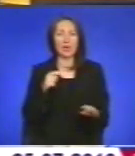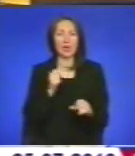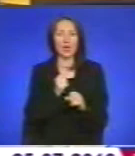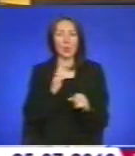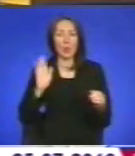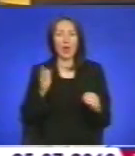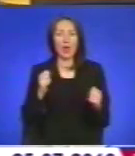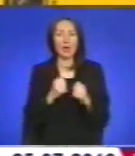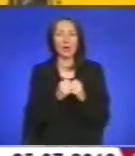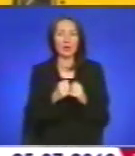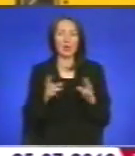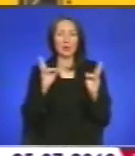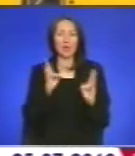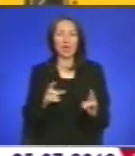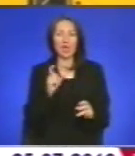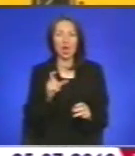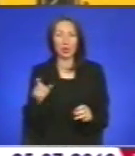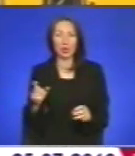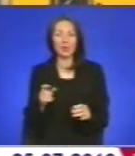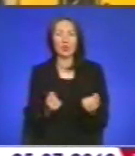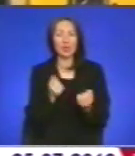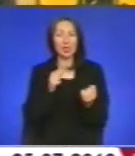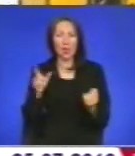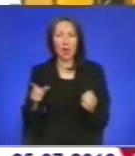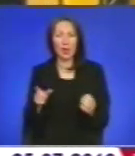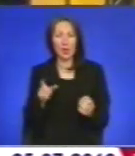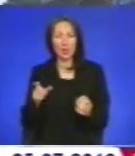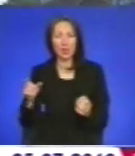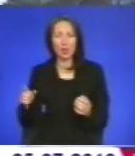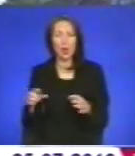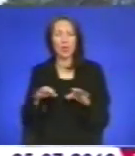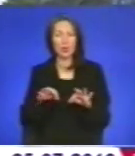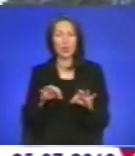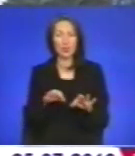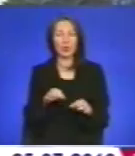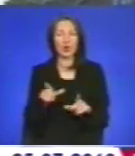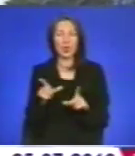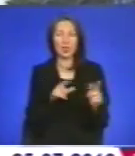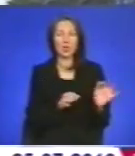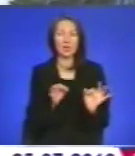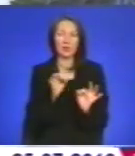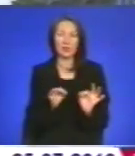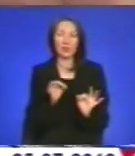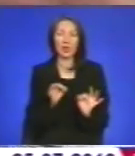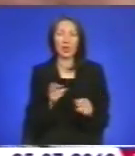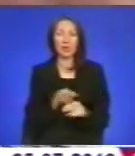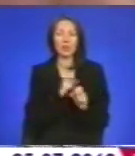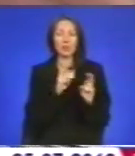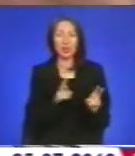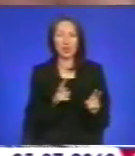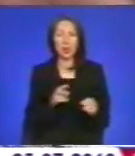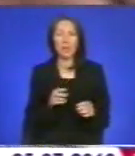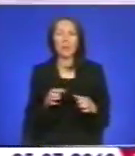були постраждалі люди. З водіями пасажирського транспорту Тернопільщини їздити безпечно. Але мобільні групи підрозділів